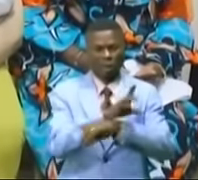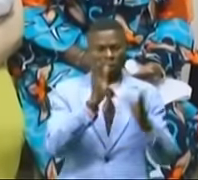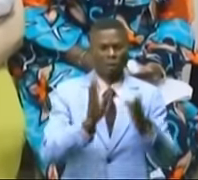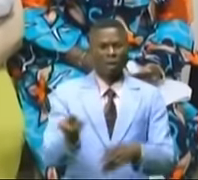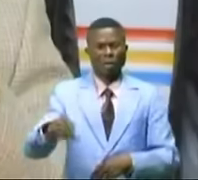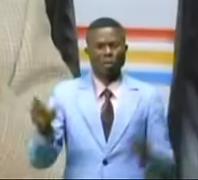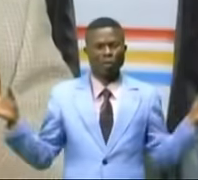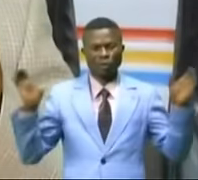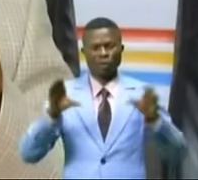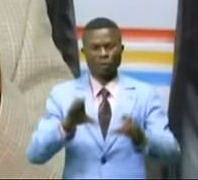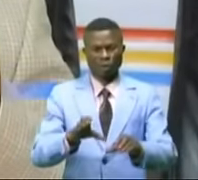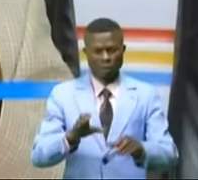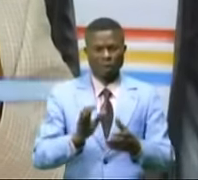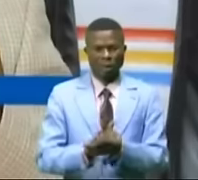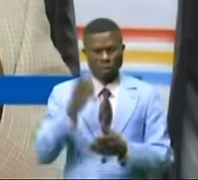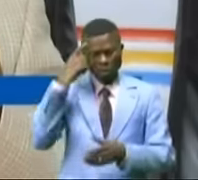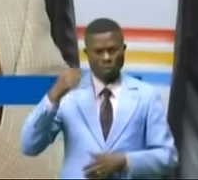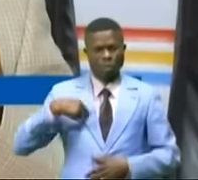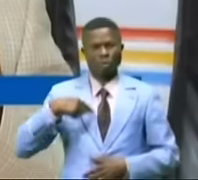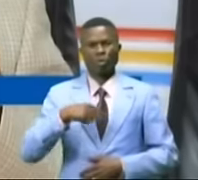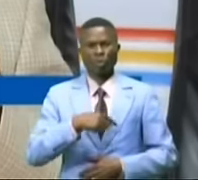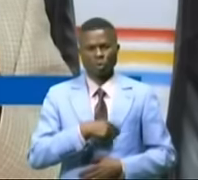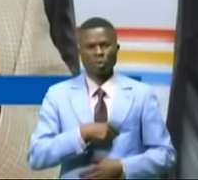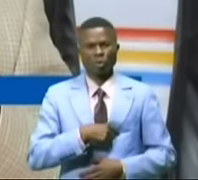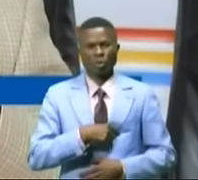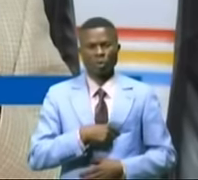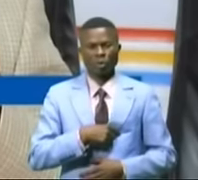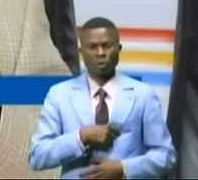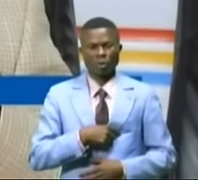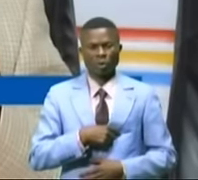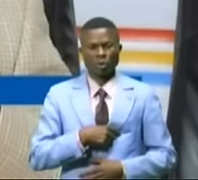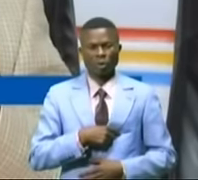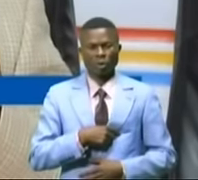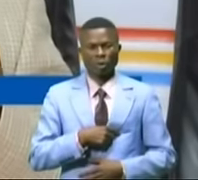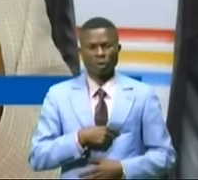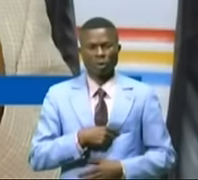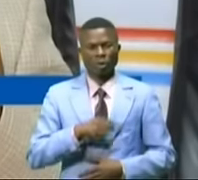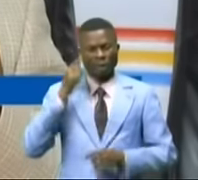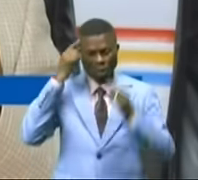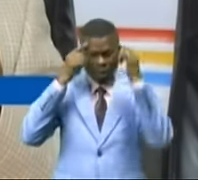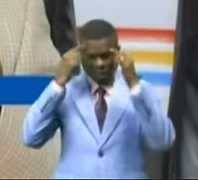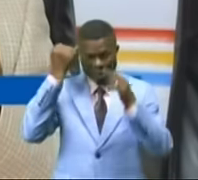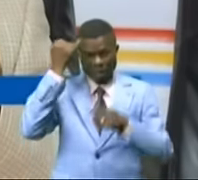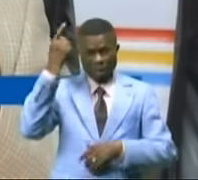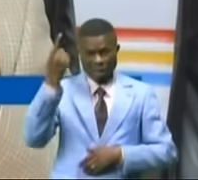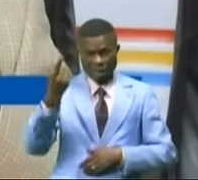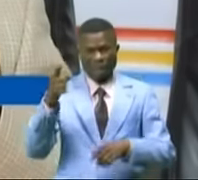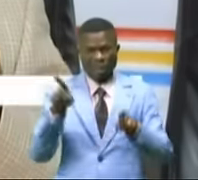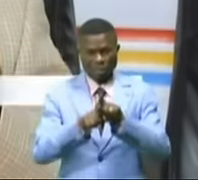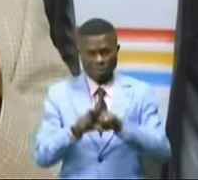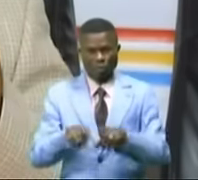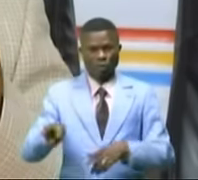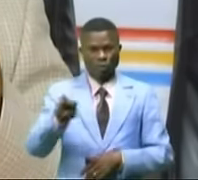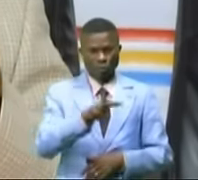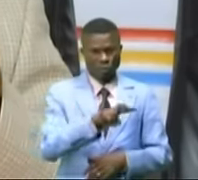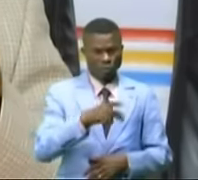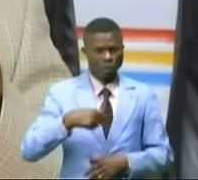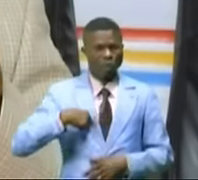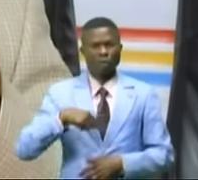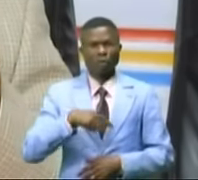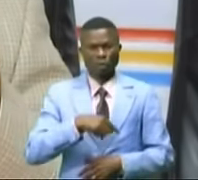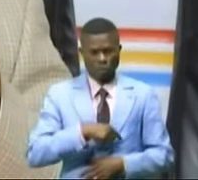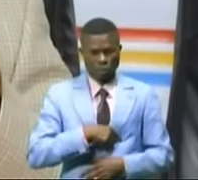provinciaux. Pour notre part, animés par le même souci que le vôtre, nous ne pouvons